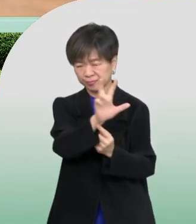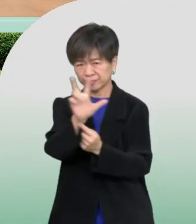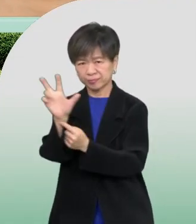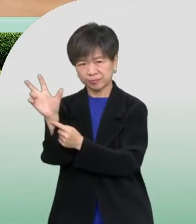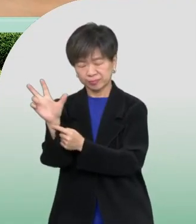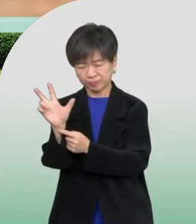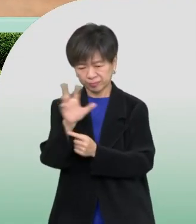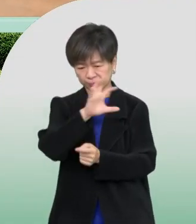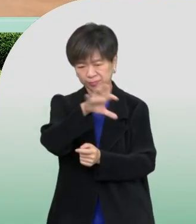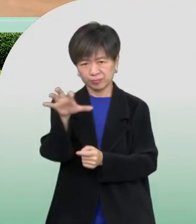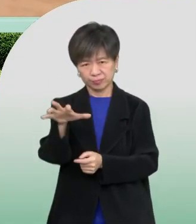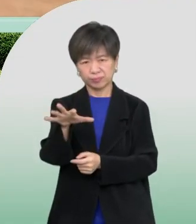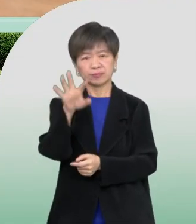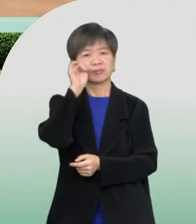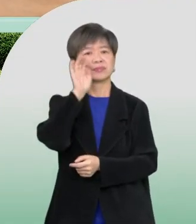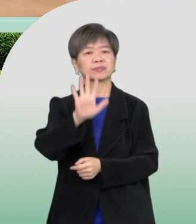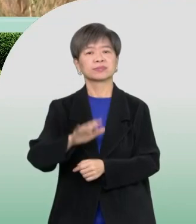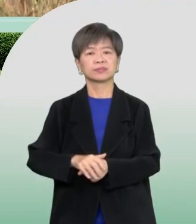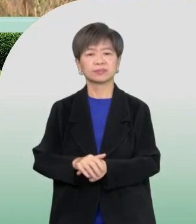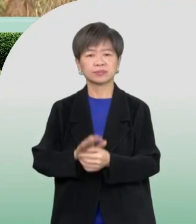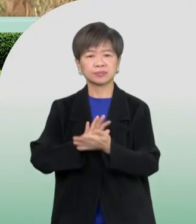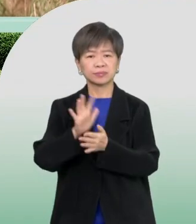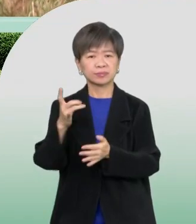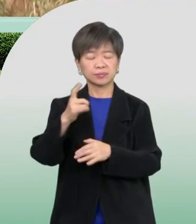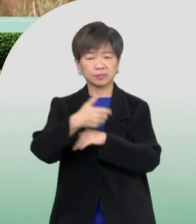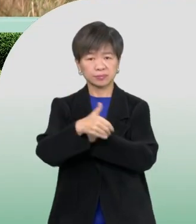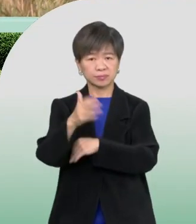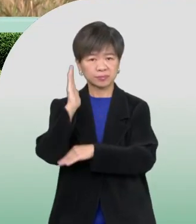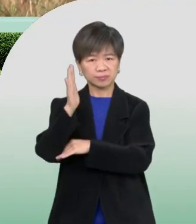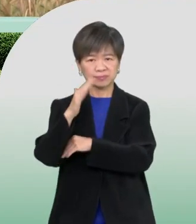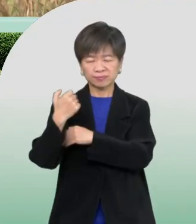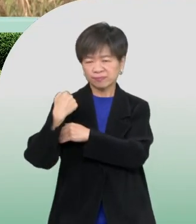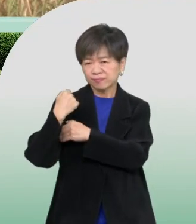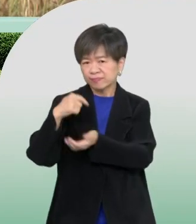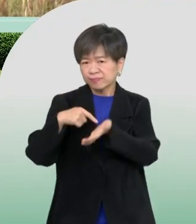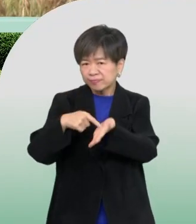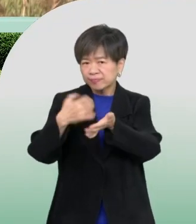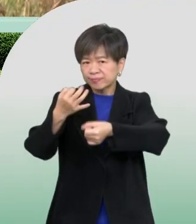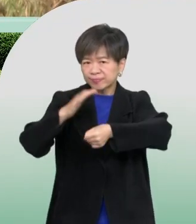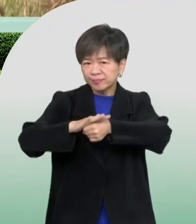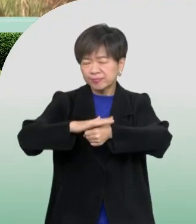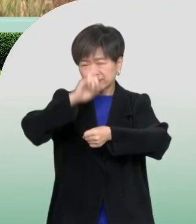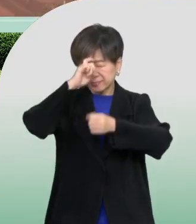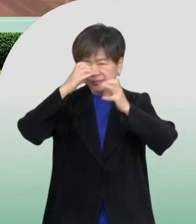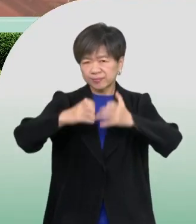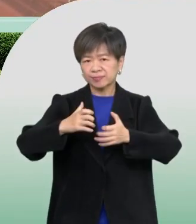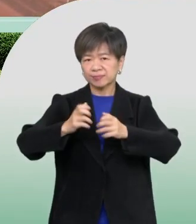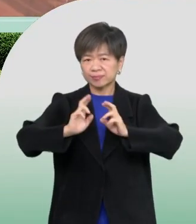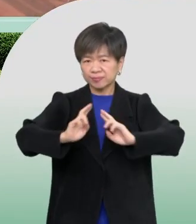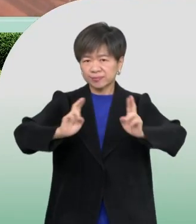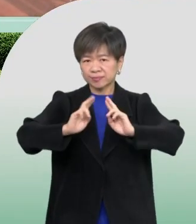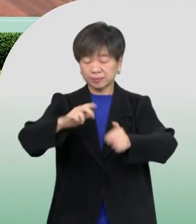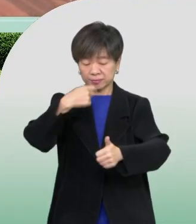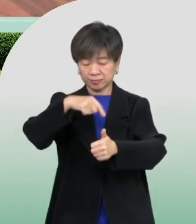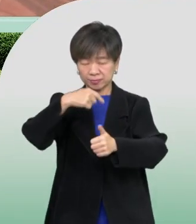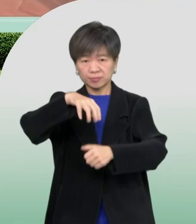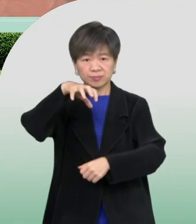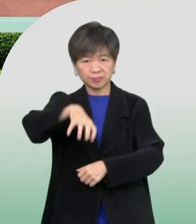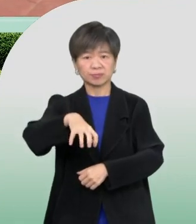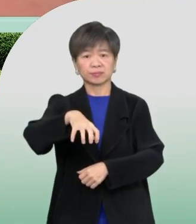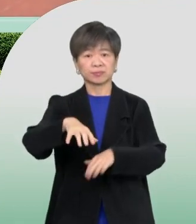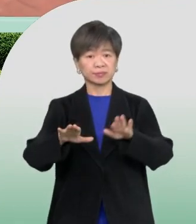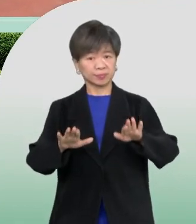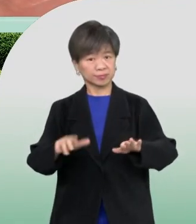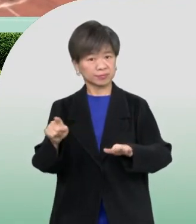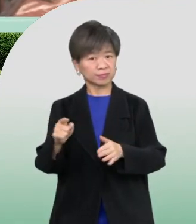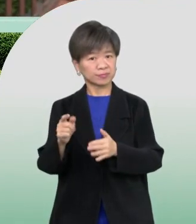电，慢来都看得到。后龙镇公所廿三万个是争取不出，而个是内烟高入干。